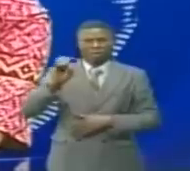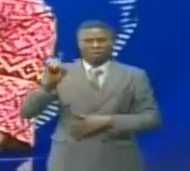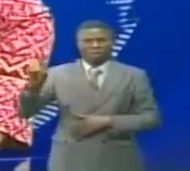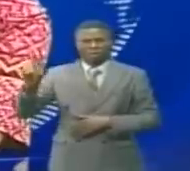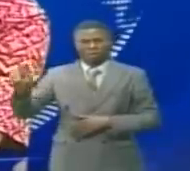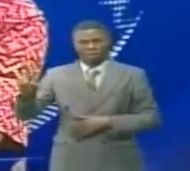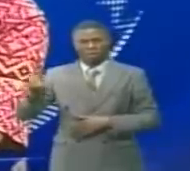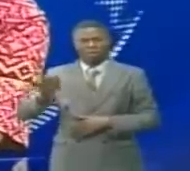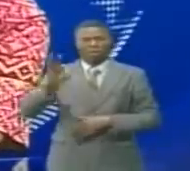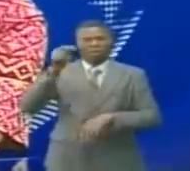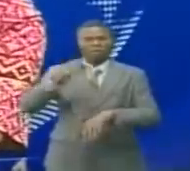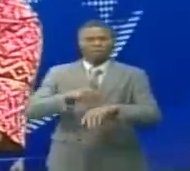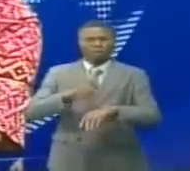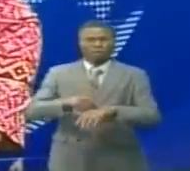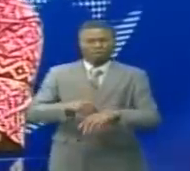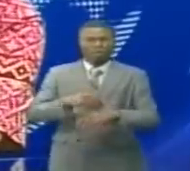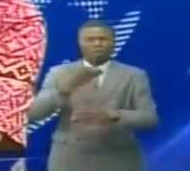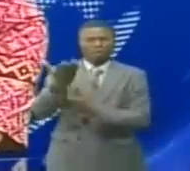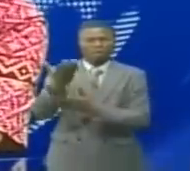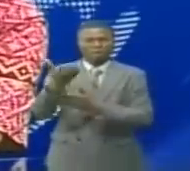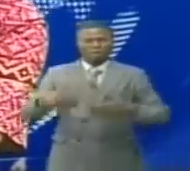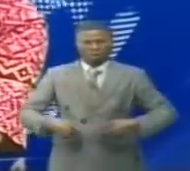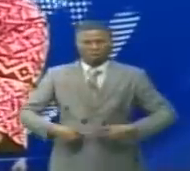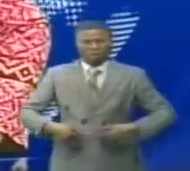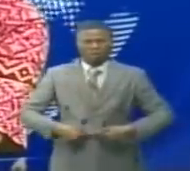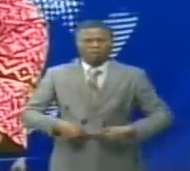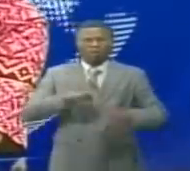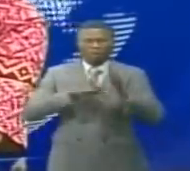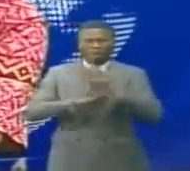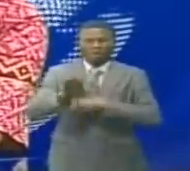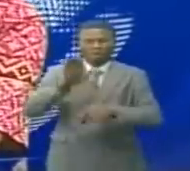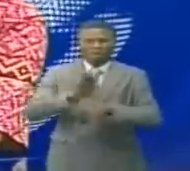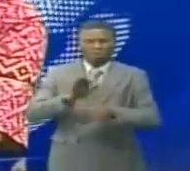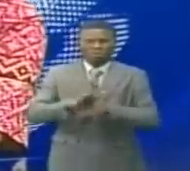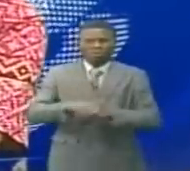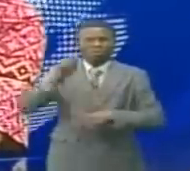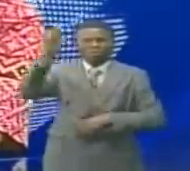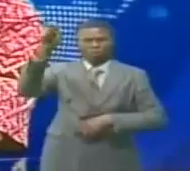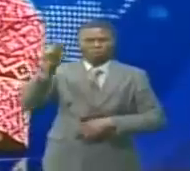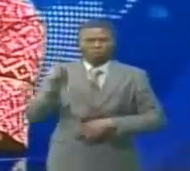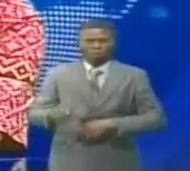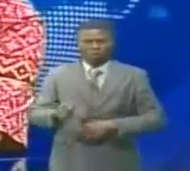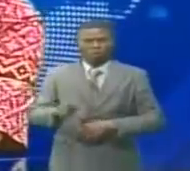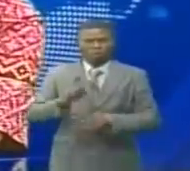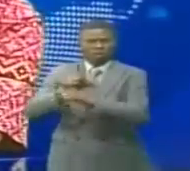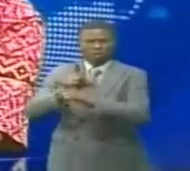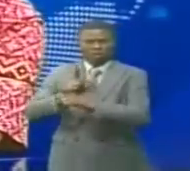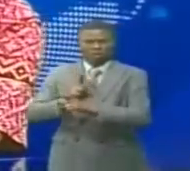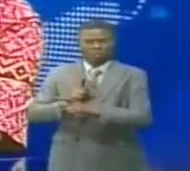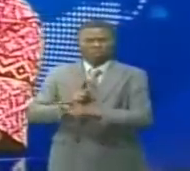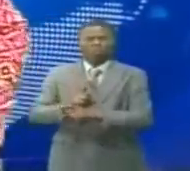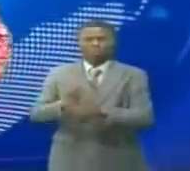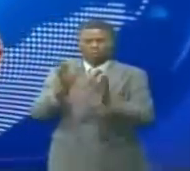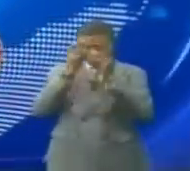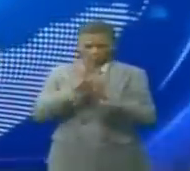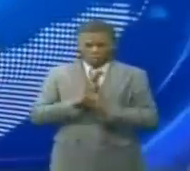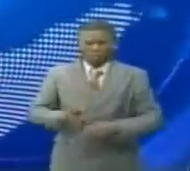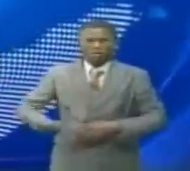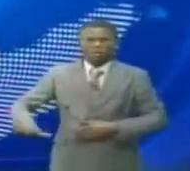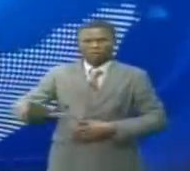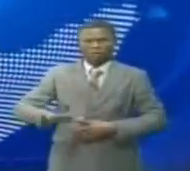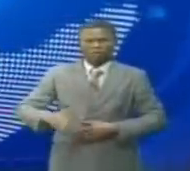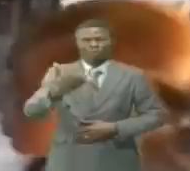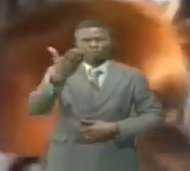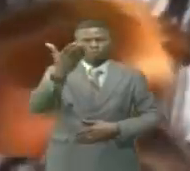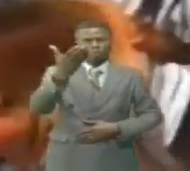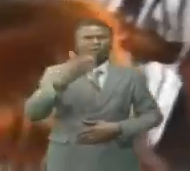cette opportunité pour mobiliser la jeunesse à s'enrôler massivement dans l'armée pour défendre l'intégrité territoriale. Jojo